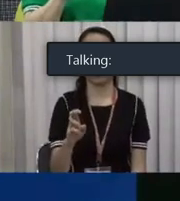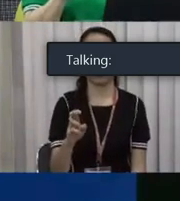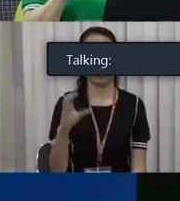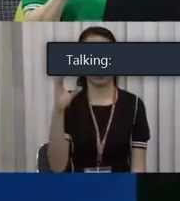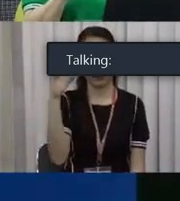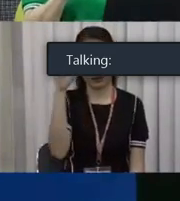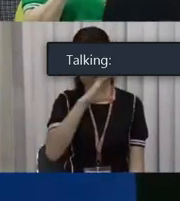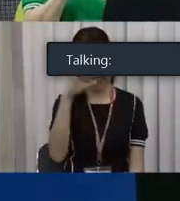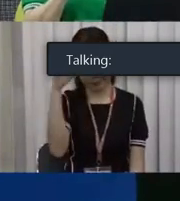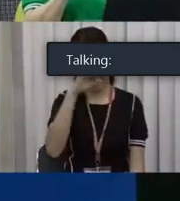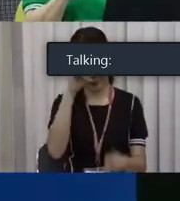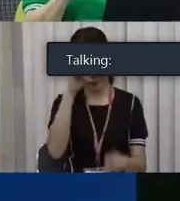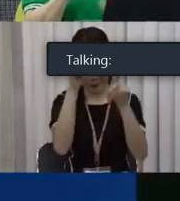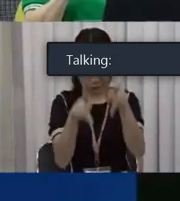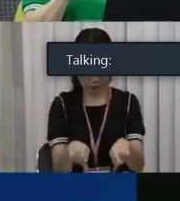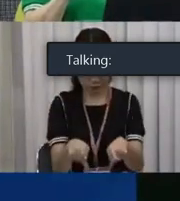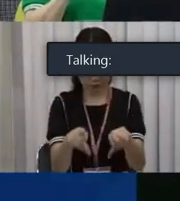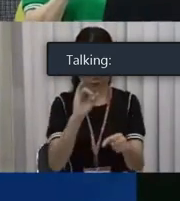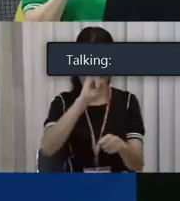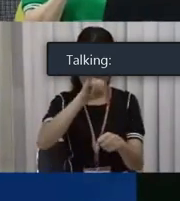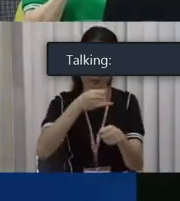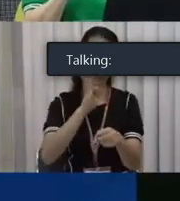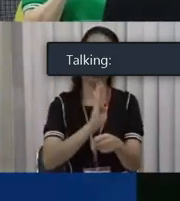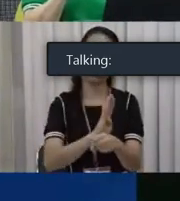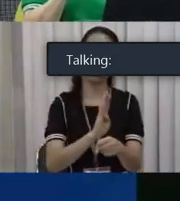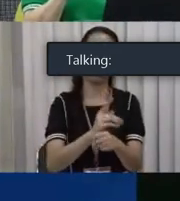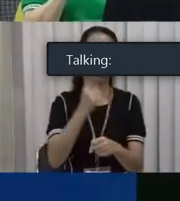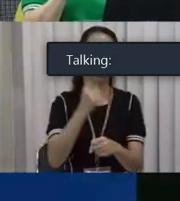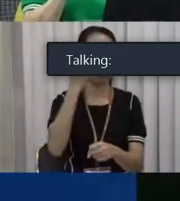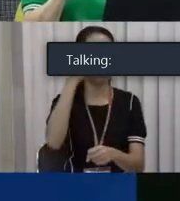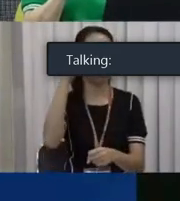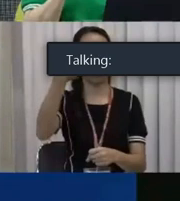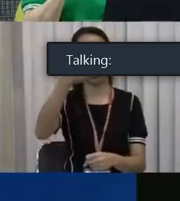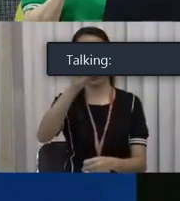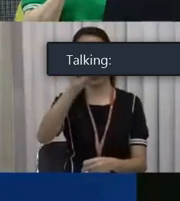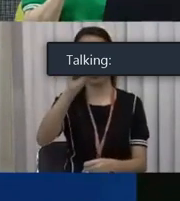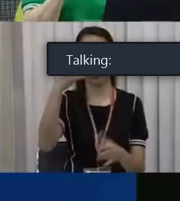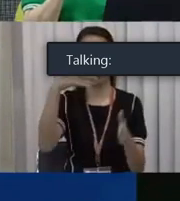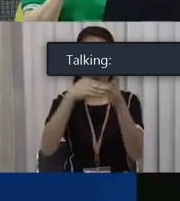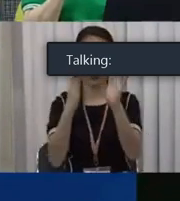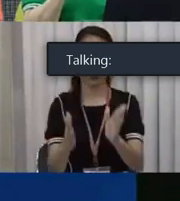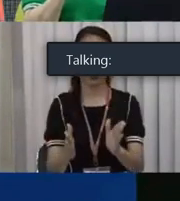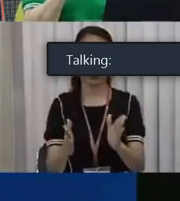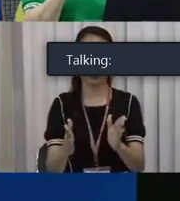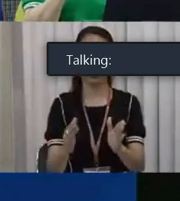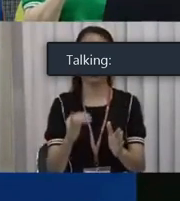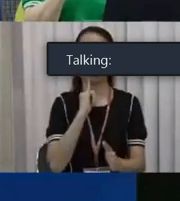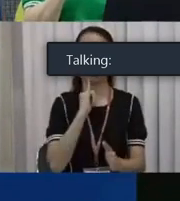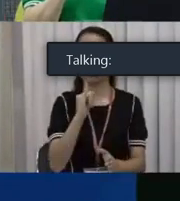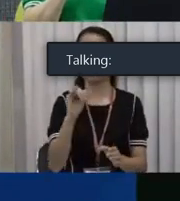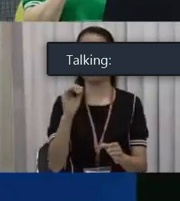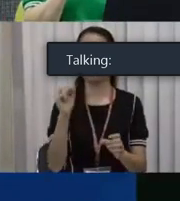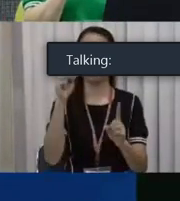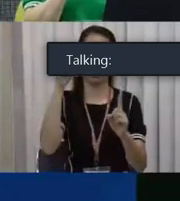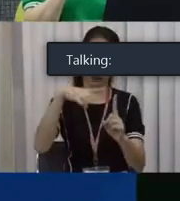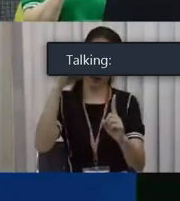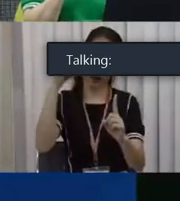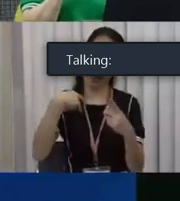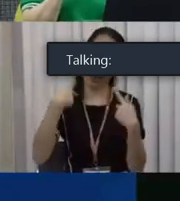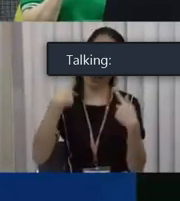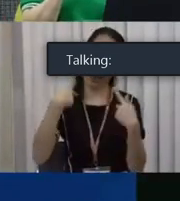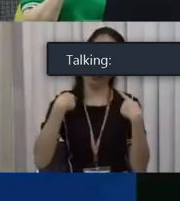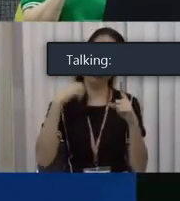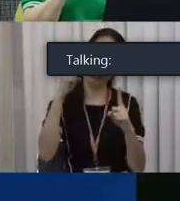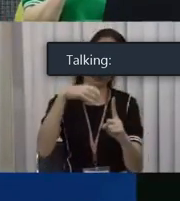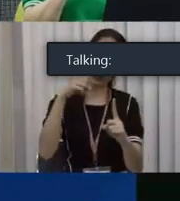nanghatag taog sa ato ang mga high school students na atay mag-conduct taog career guidance. O sa ato